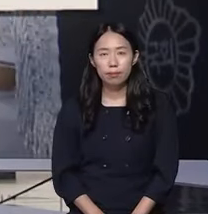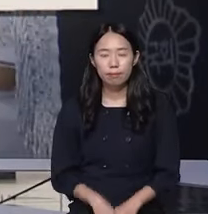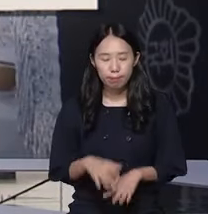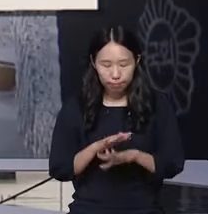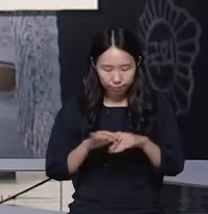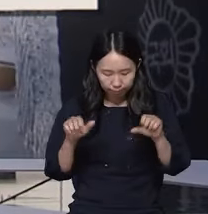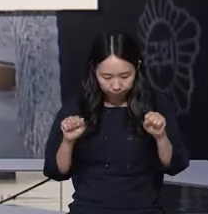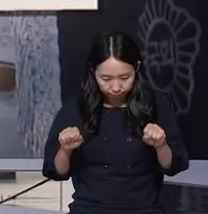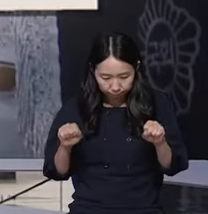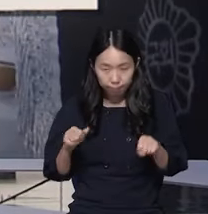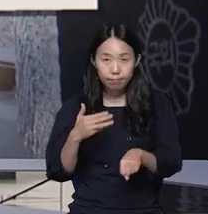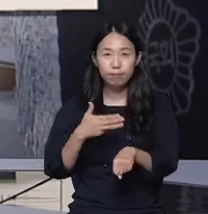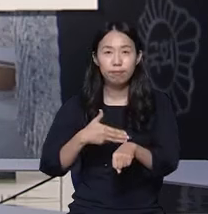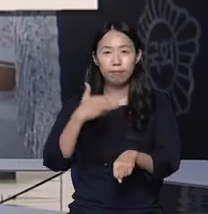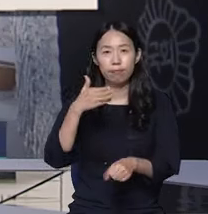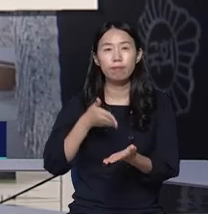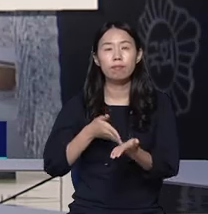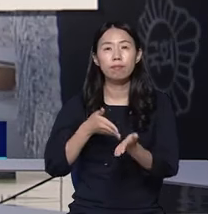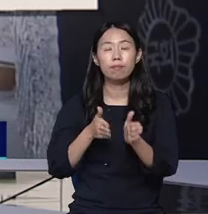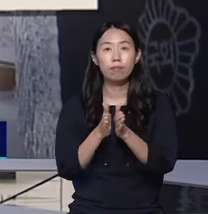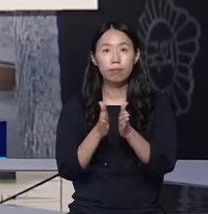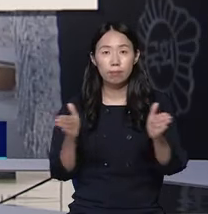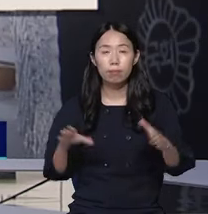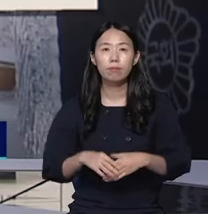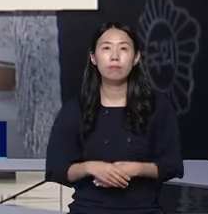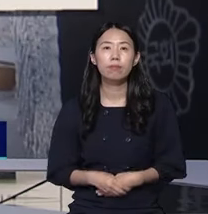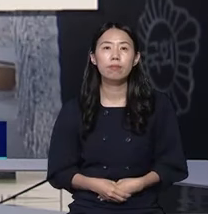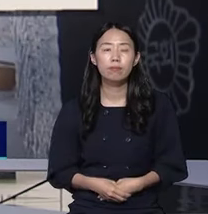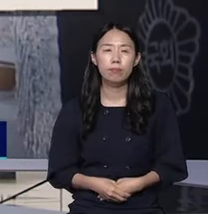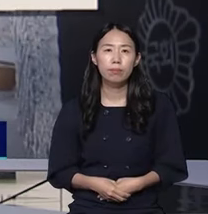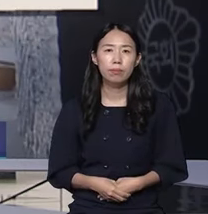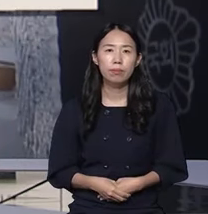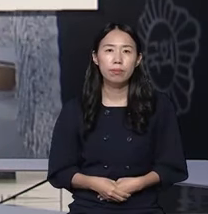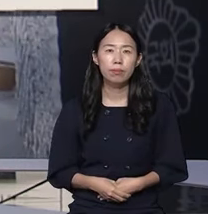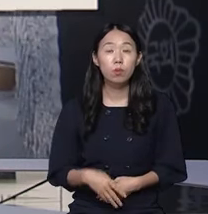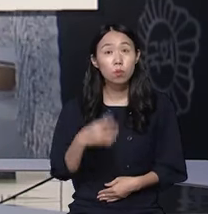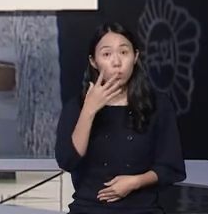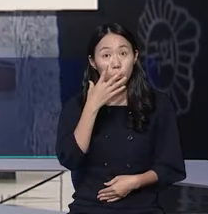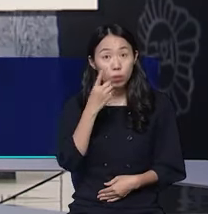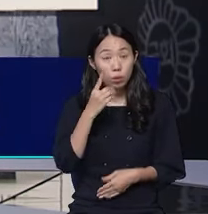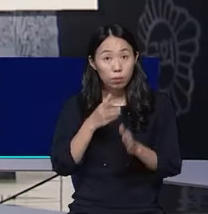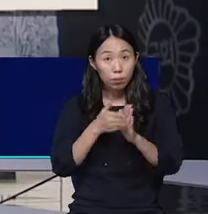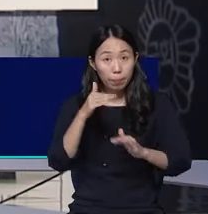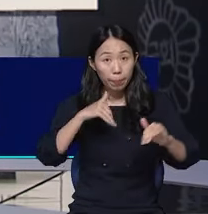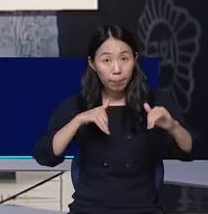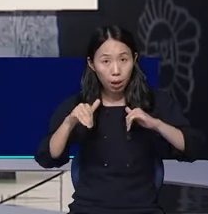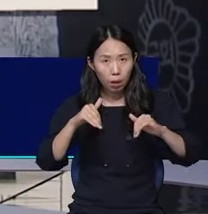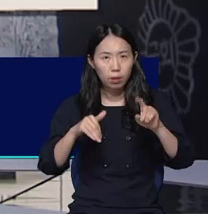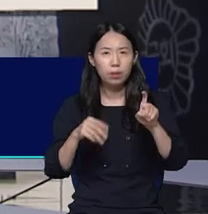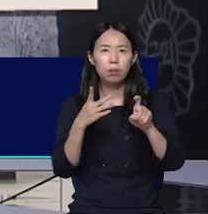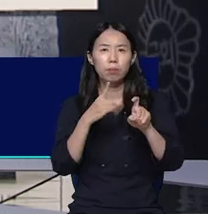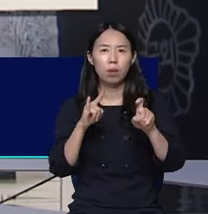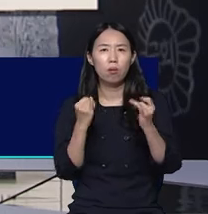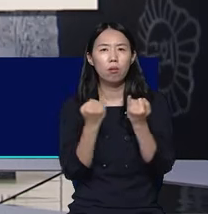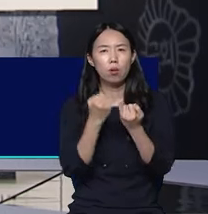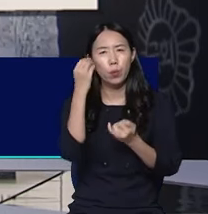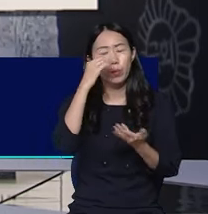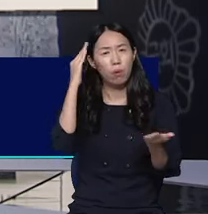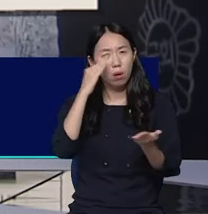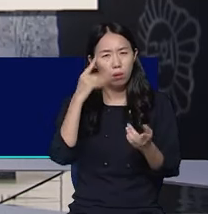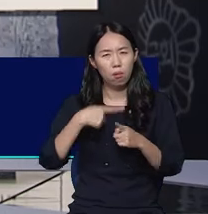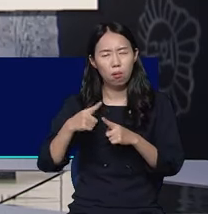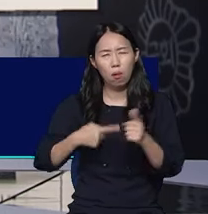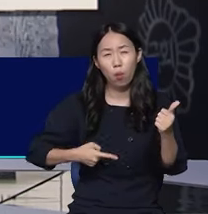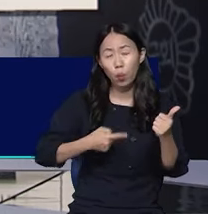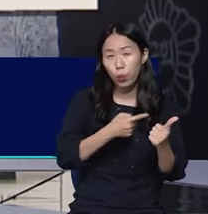시청자 여러분 안녕하십니까? KBC 8시 뉴스 시작합니다. 순천 도심에서 10대 여고생을 흉기로 살해한